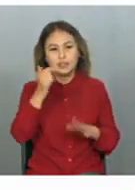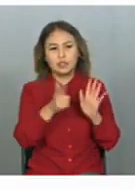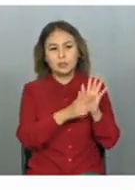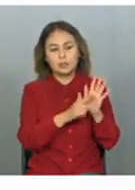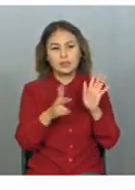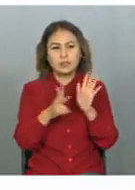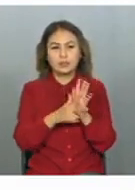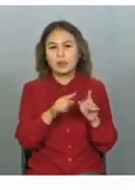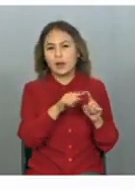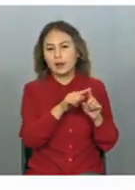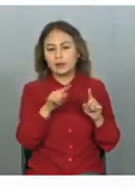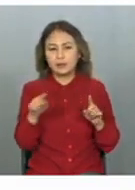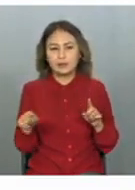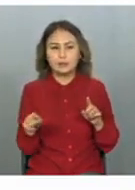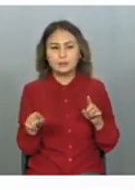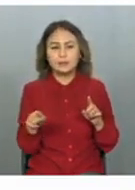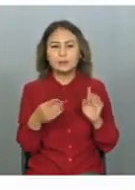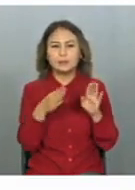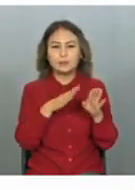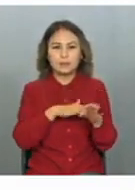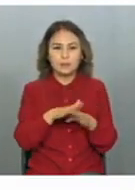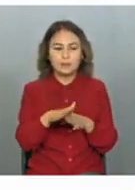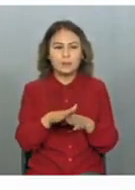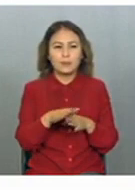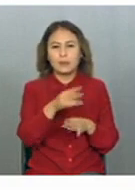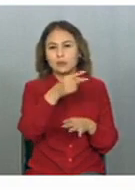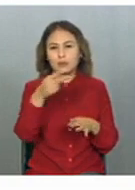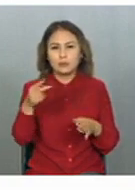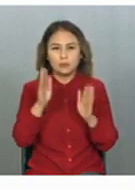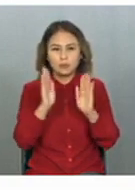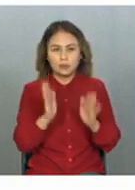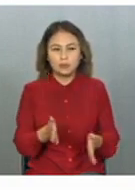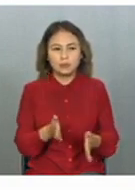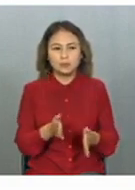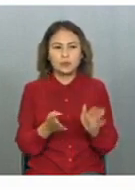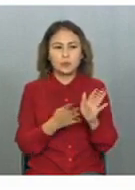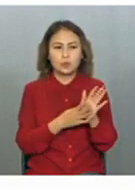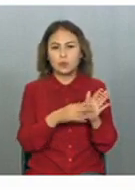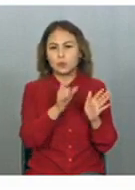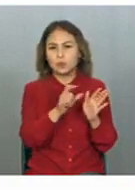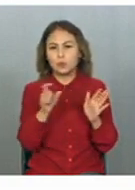8'ің арасында толық тең болатын 9 бөлік бар.